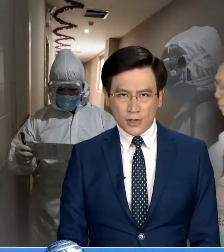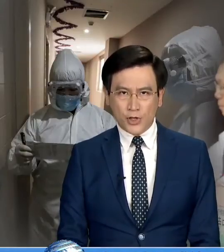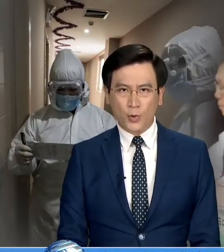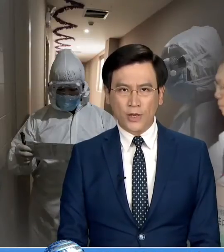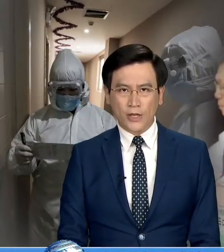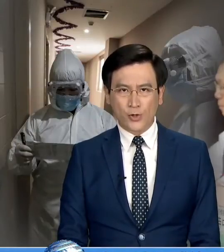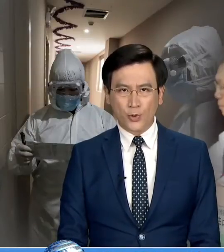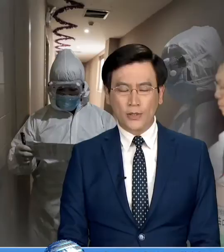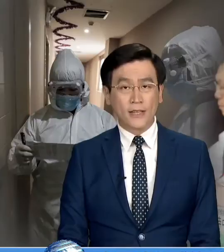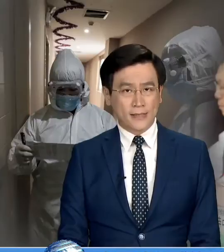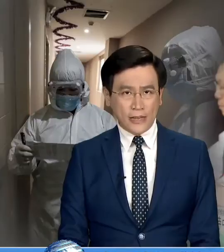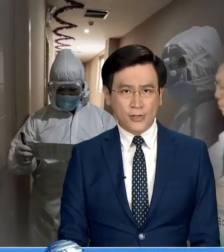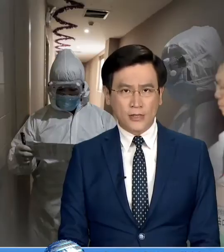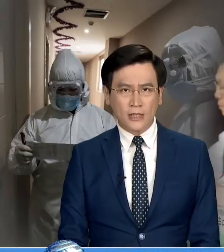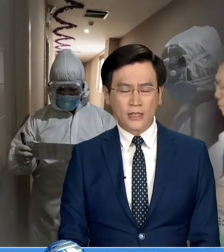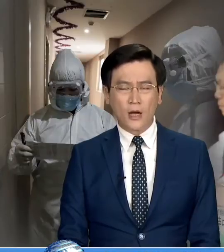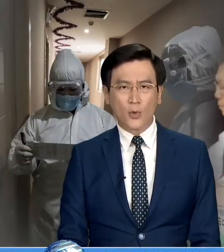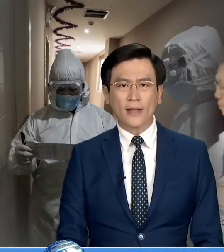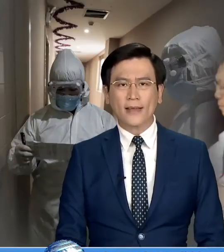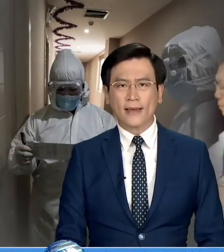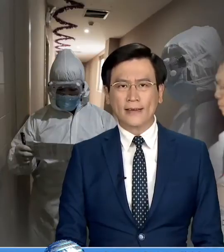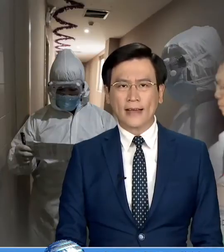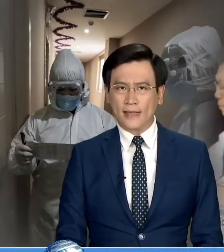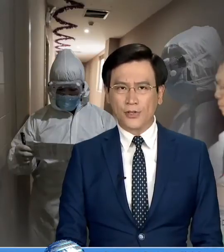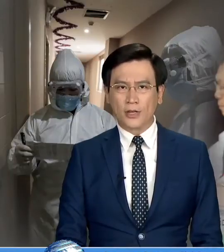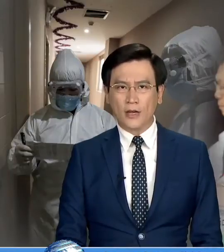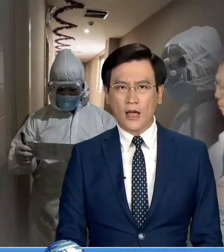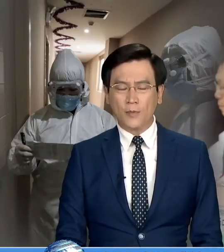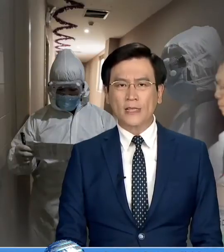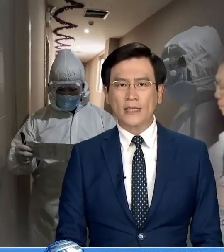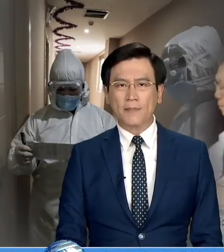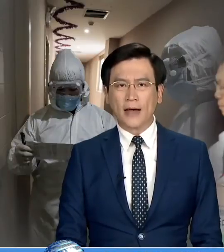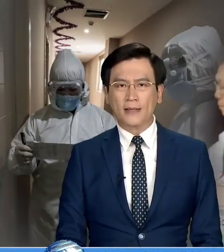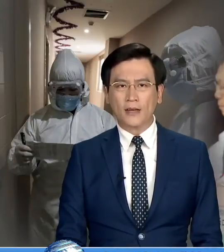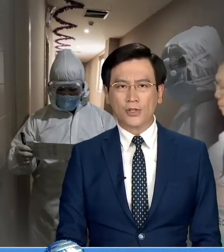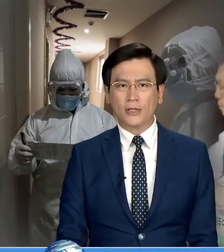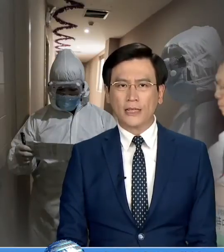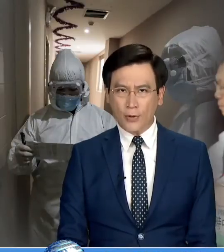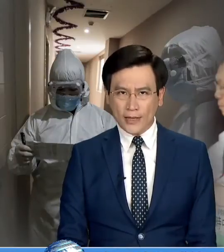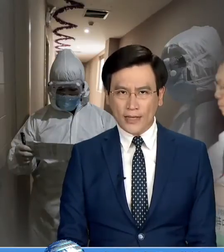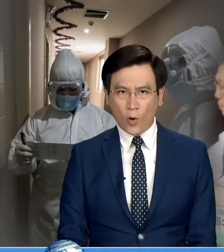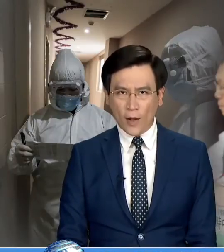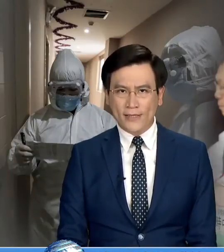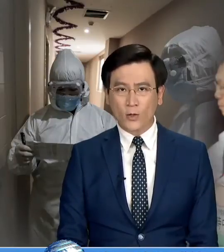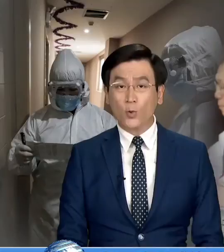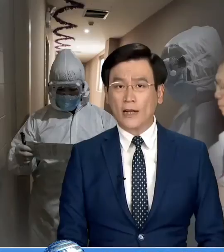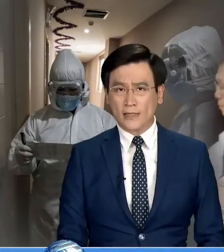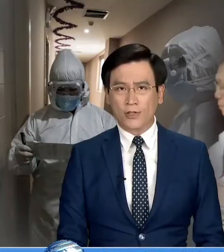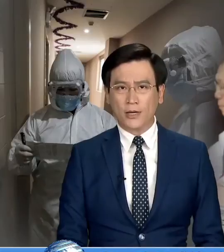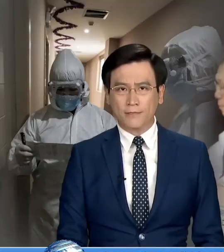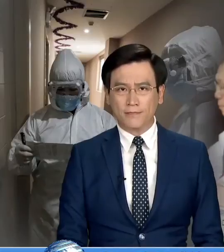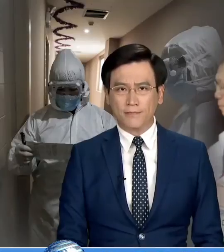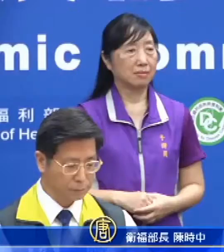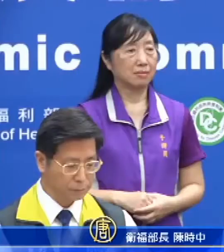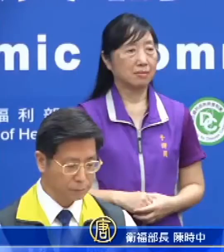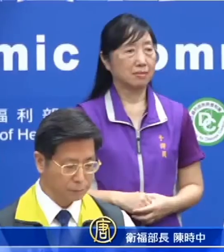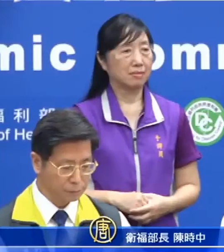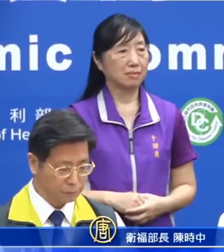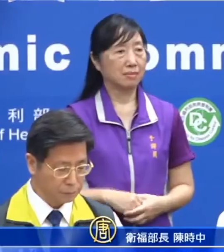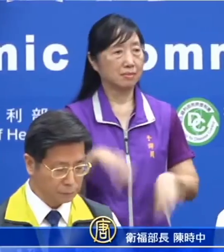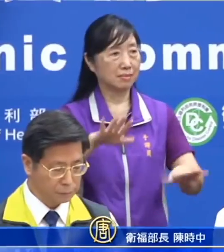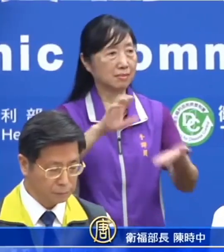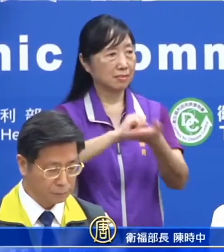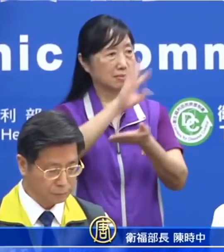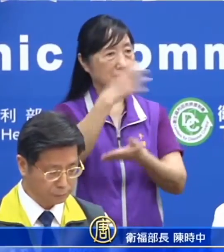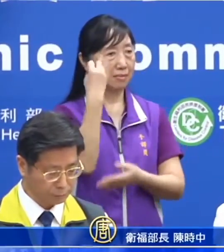第45例属于第34例的院内感染衍生，目前研判呢是医院内的环境污染造成。 今